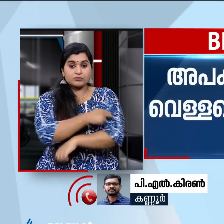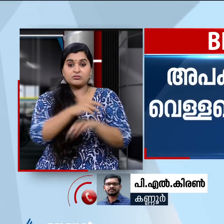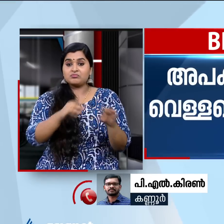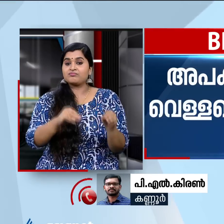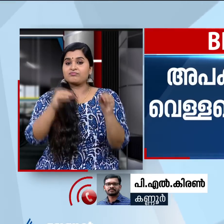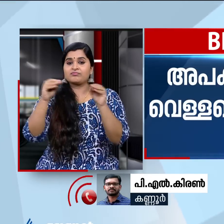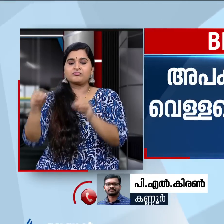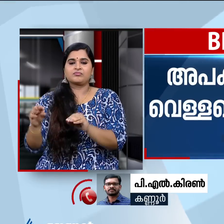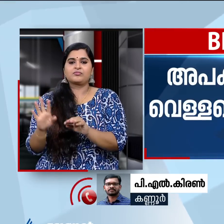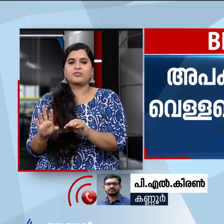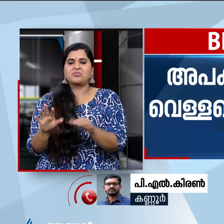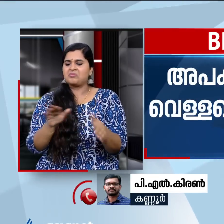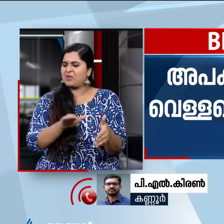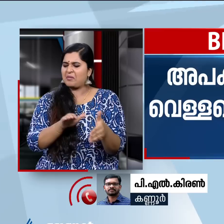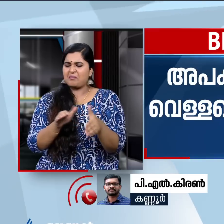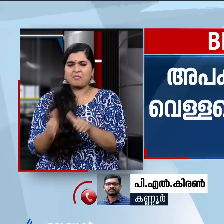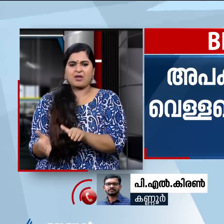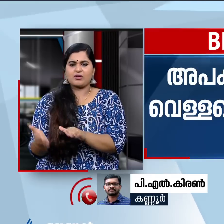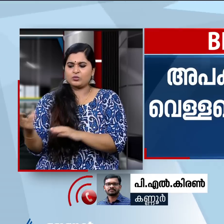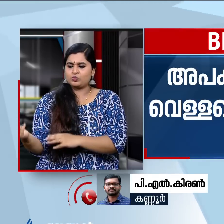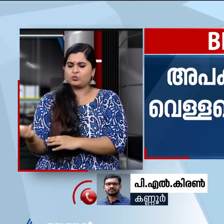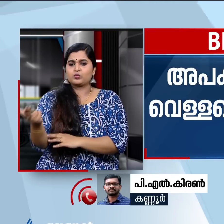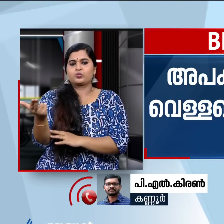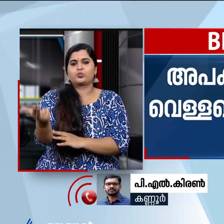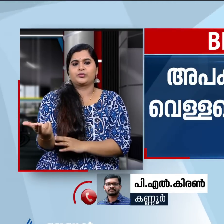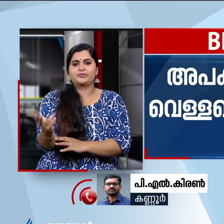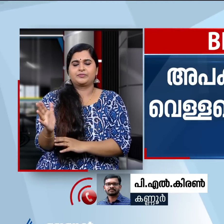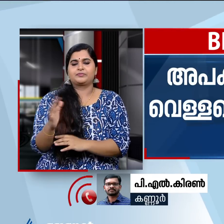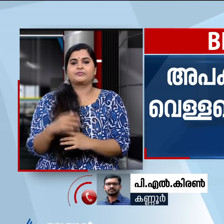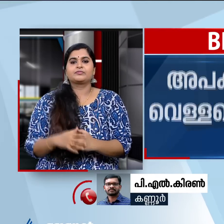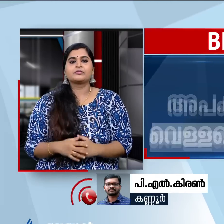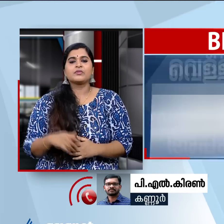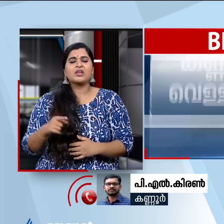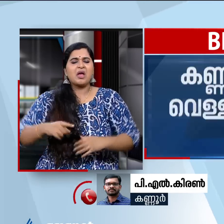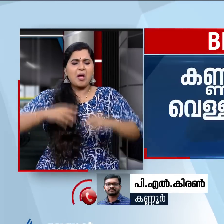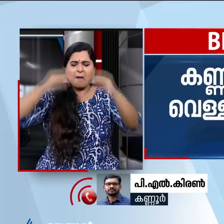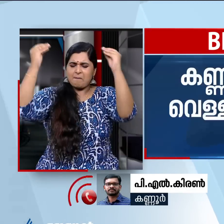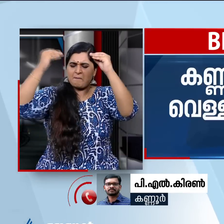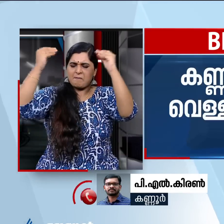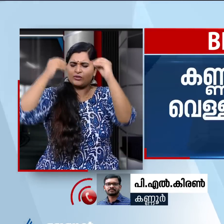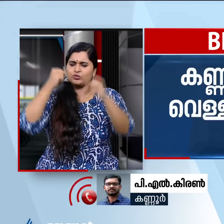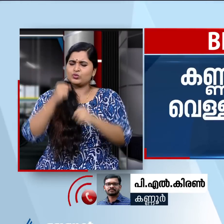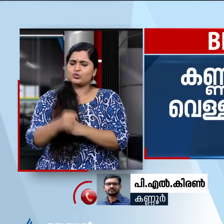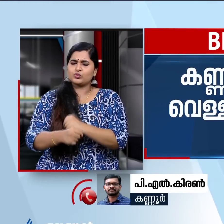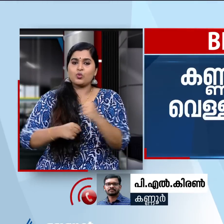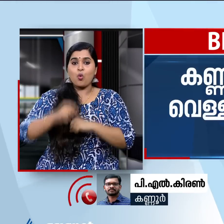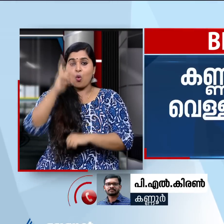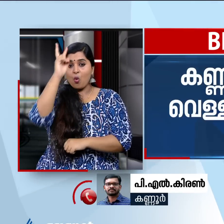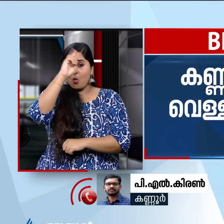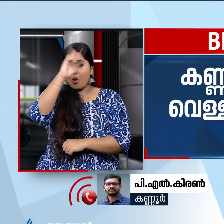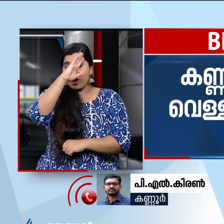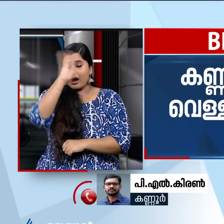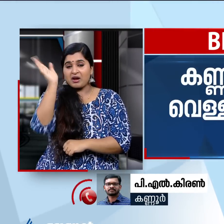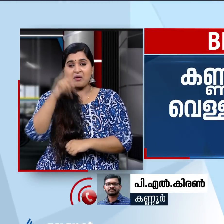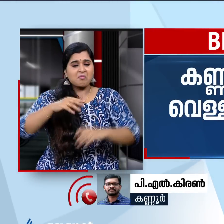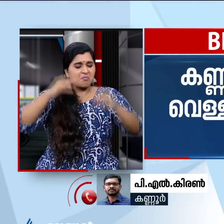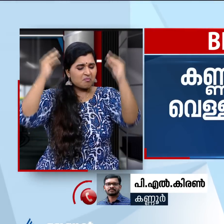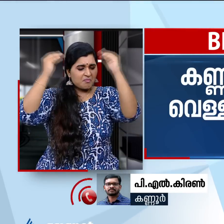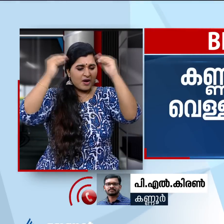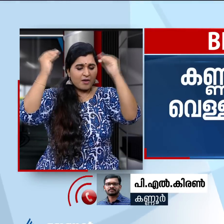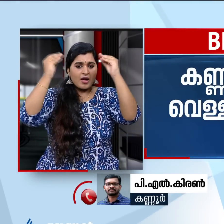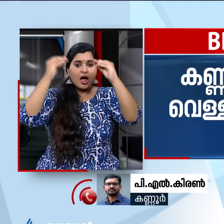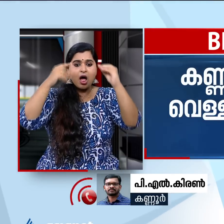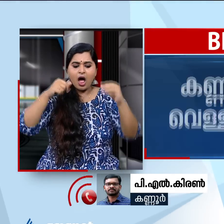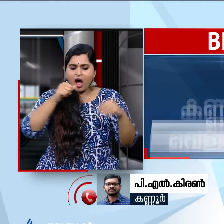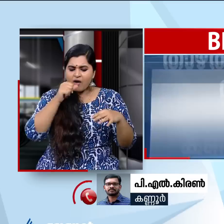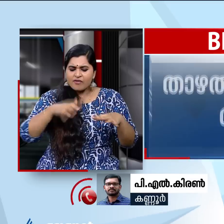ഇപ്പോൾ ജില്ലാ ആശുപത്രിയിലാണ് ഉള്ളത്. ഏതായാലും ശക്തമായ മഴയായിരുന്നു ഉച്ചയ്ക്ക് ശേഷം പെയ്തത്. ആ സമയത്താണ് ഈ വെള്ളക്കെട്ട്